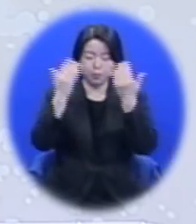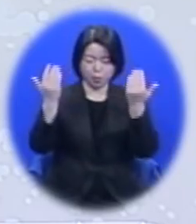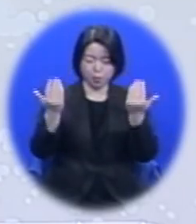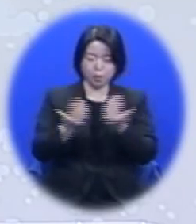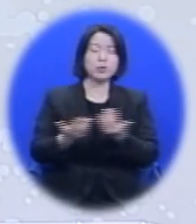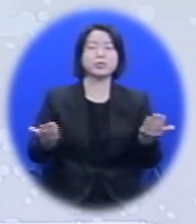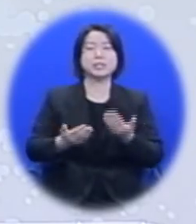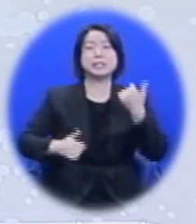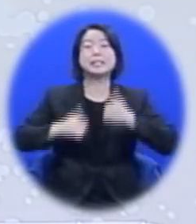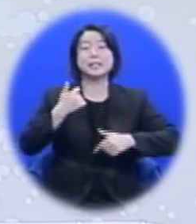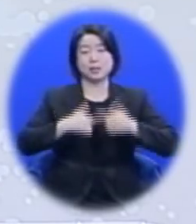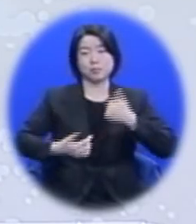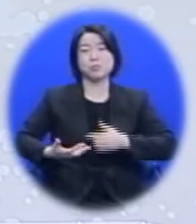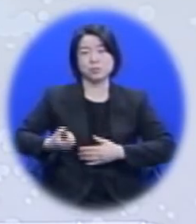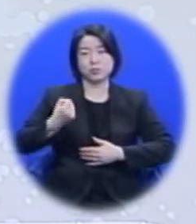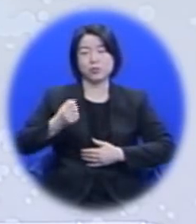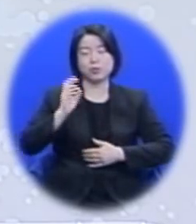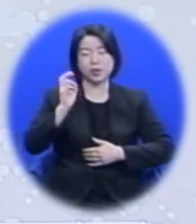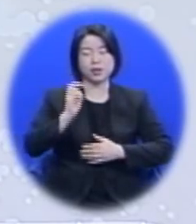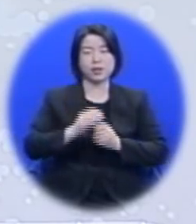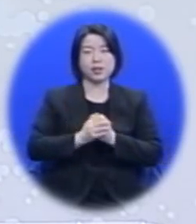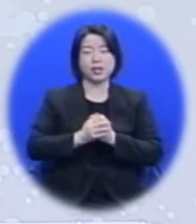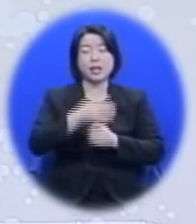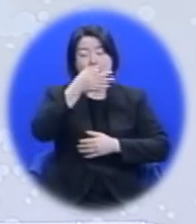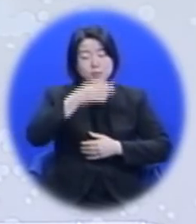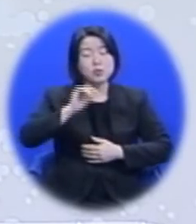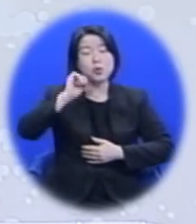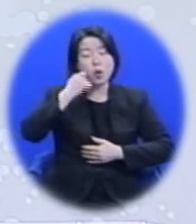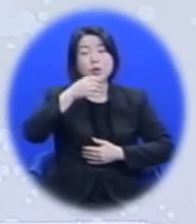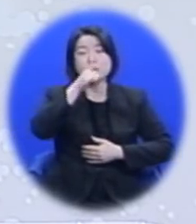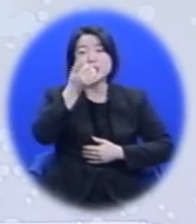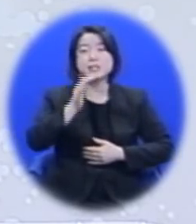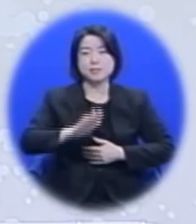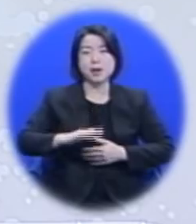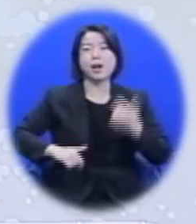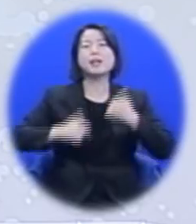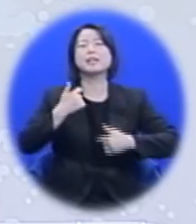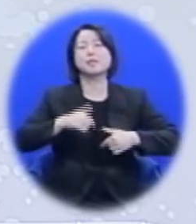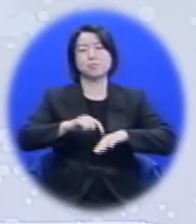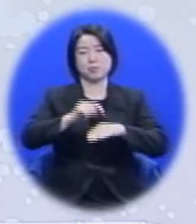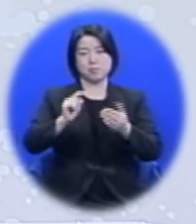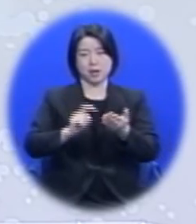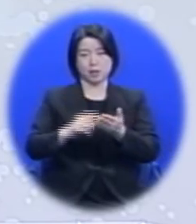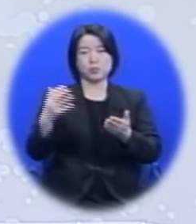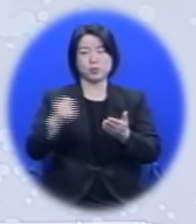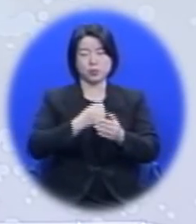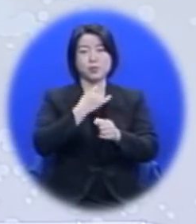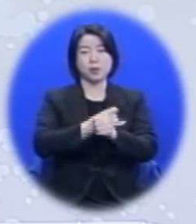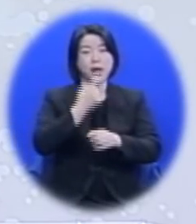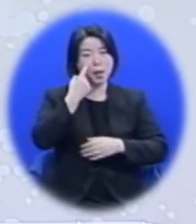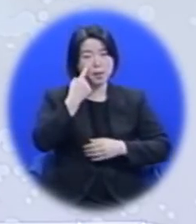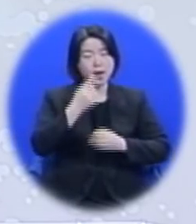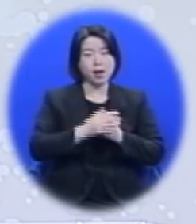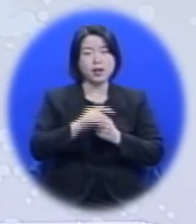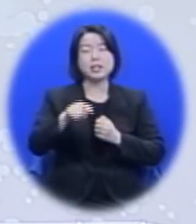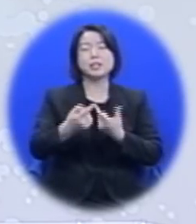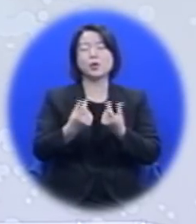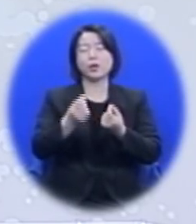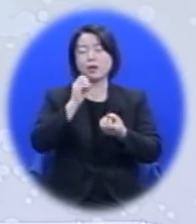해. 힘들고 어려운 일이 있겠지만 기쁨으로 하거라. 그러시는 것